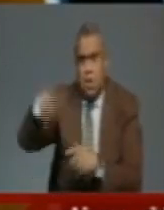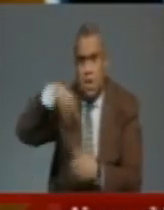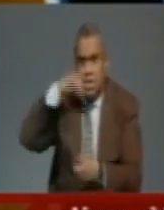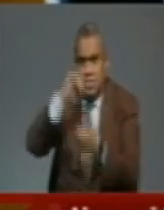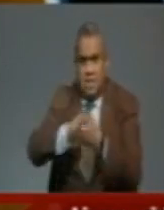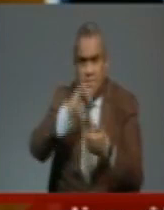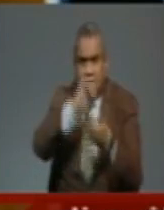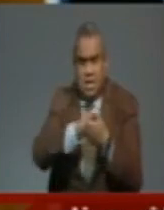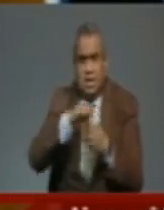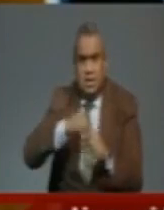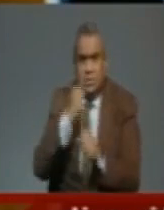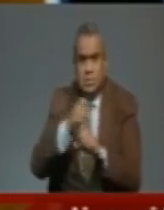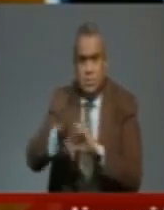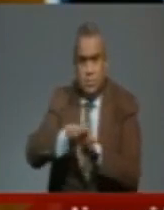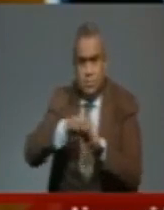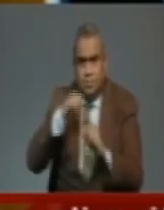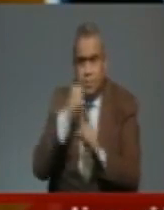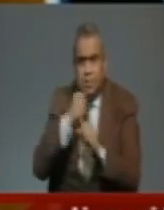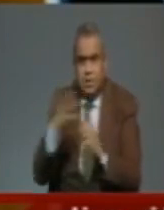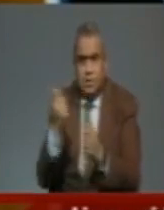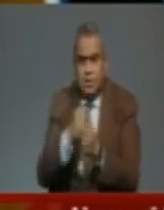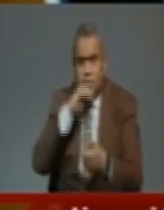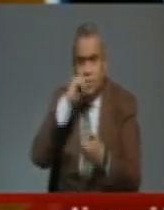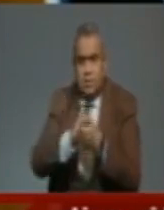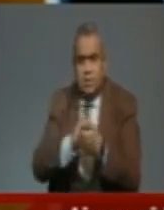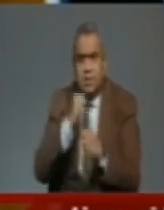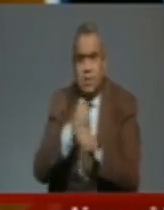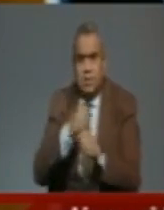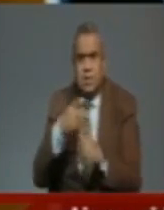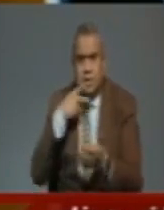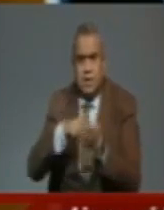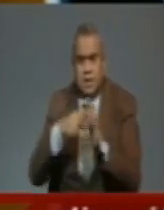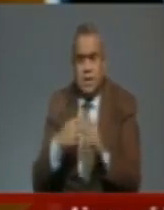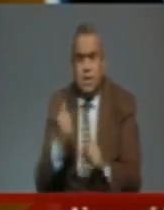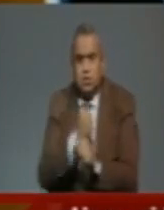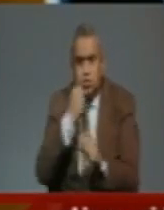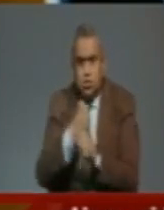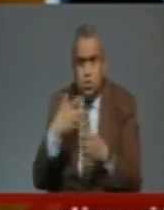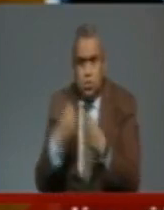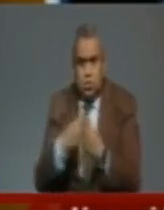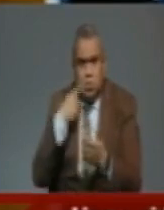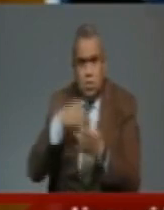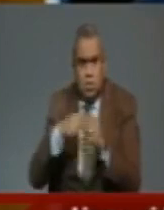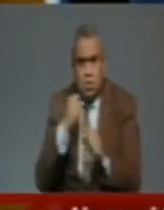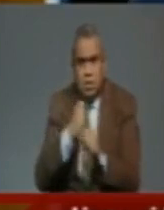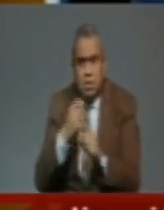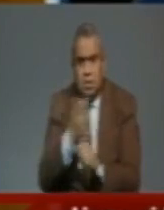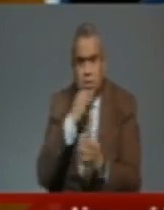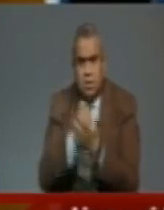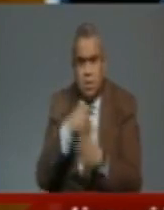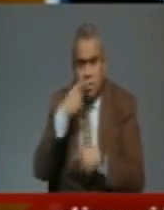وبنعمل دلوقتي خط. احنا ما كناش يا فندم عايزين يعني نسمي ونعلن الا لما نبقى شغالين على الارض زي ما سيادتك يعني دايما بتوجه،